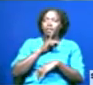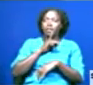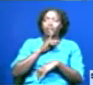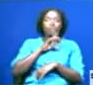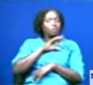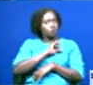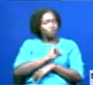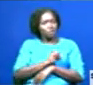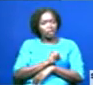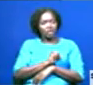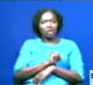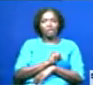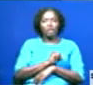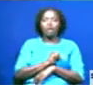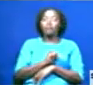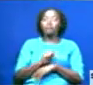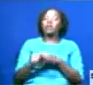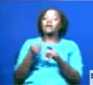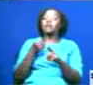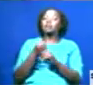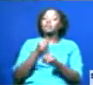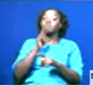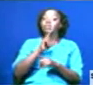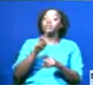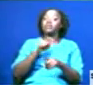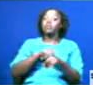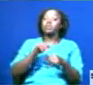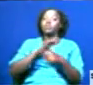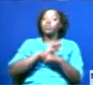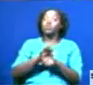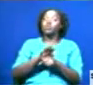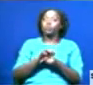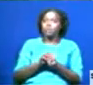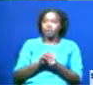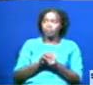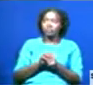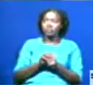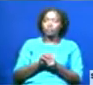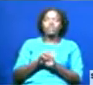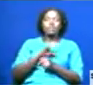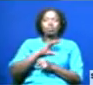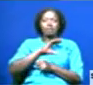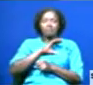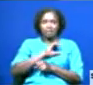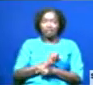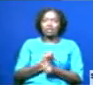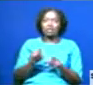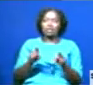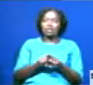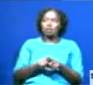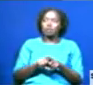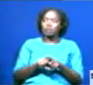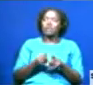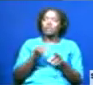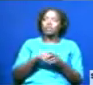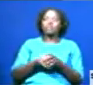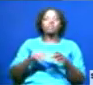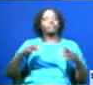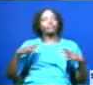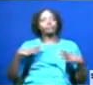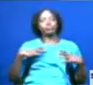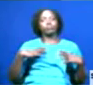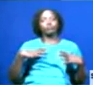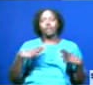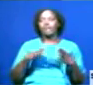kwa sababu ya ile madhara ambayo waliona wakati wa COVID-19. Hali ya utulivu ikishuhudiwa katika maeneo ya mapumziko, kuwa